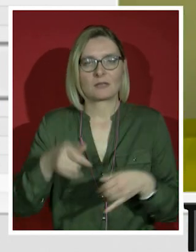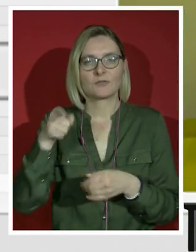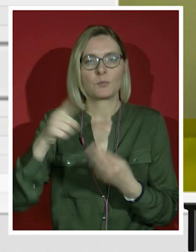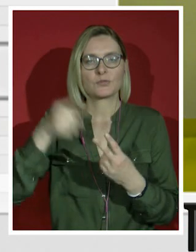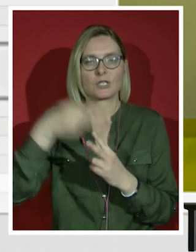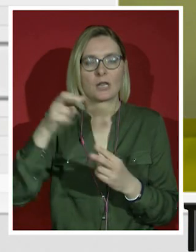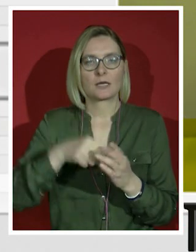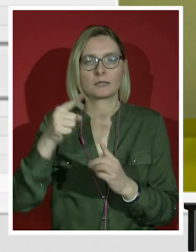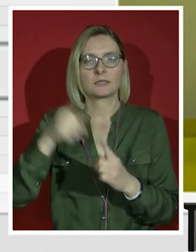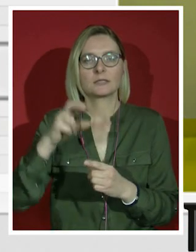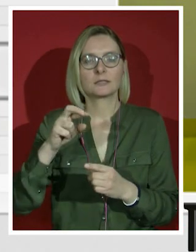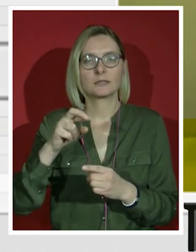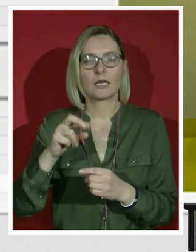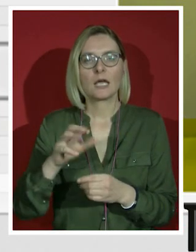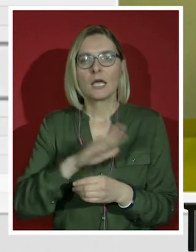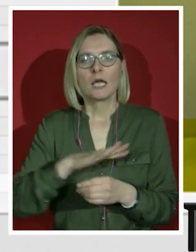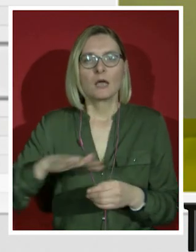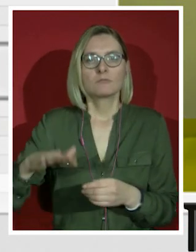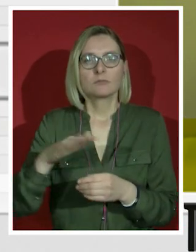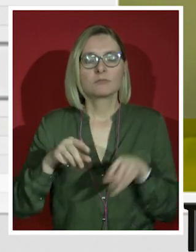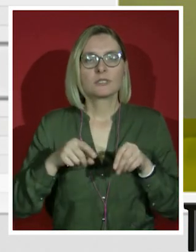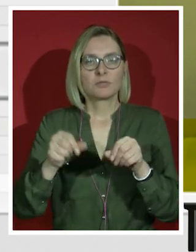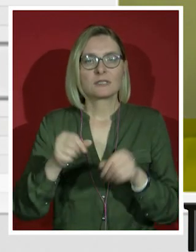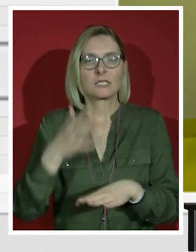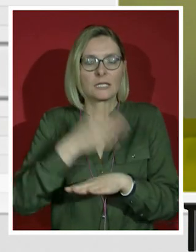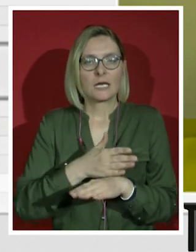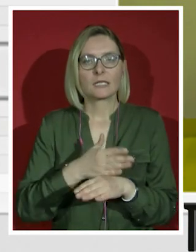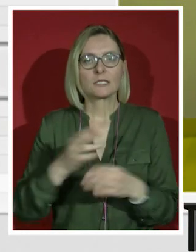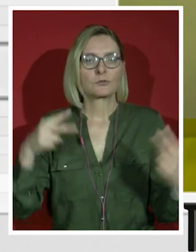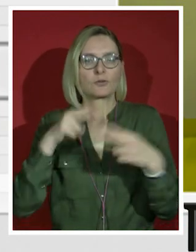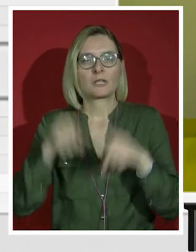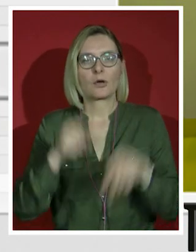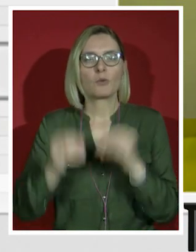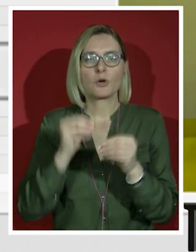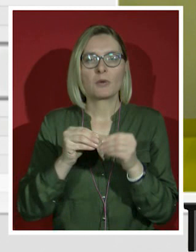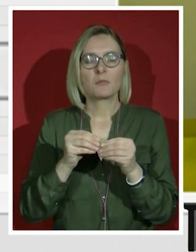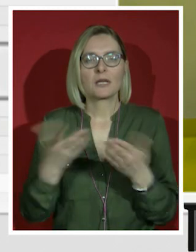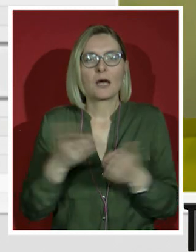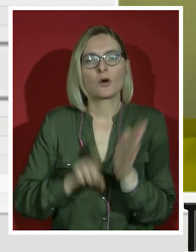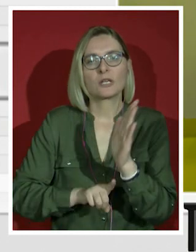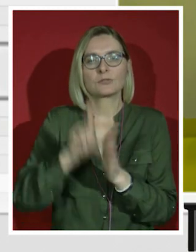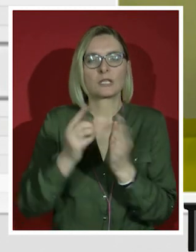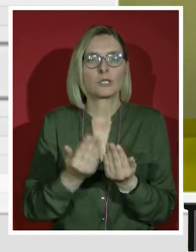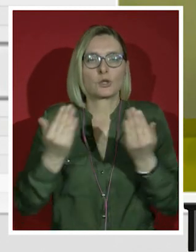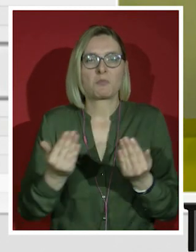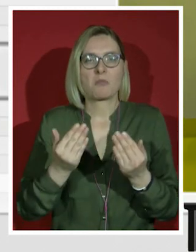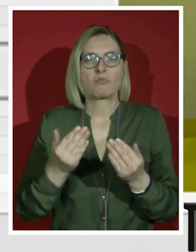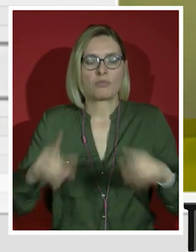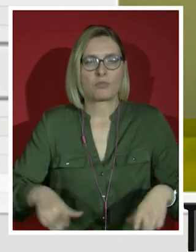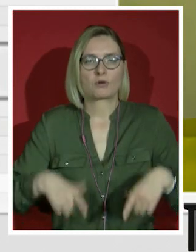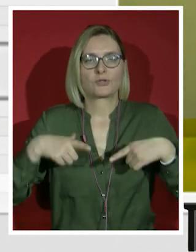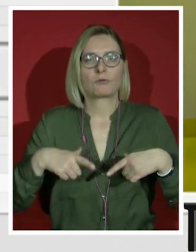Воопшто сите земјоделски гранки се соочуваат со некакви проблеми на денешно време како резултат на современиот начин на живот на